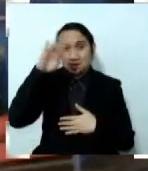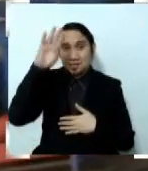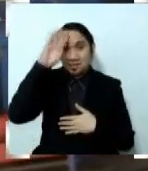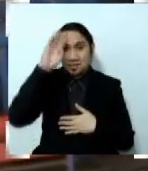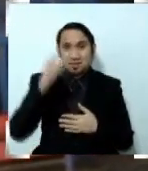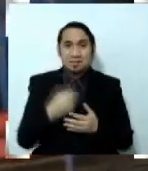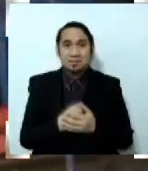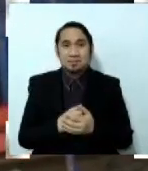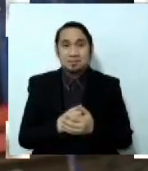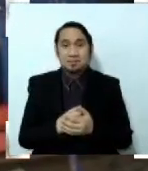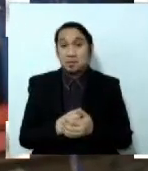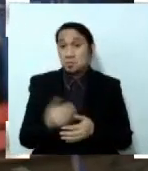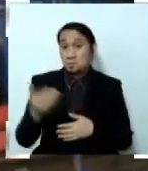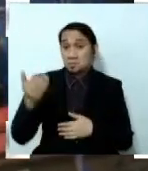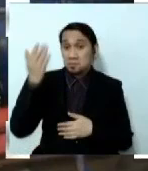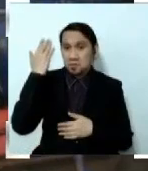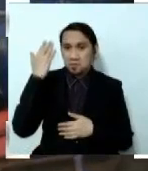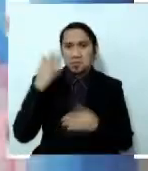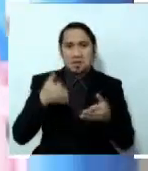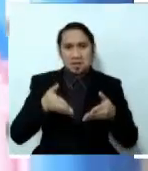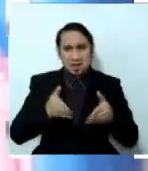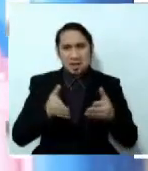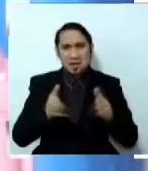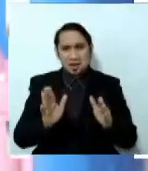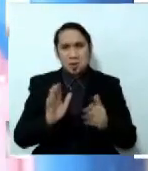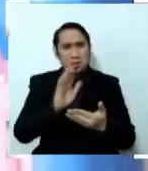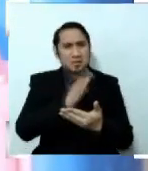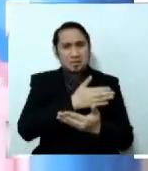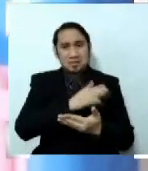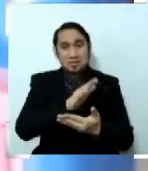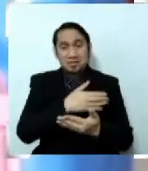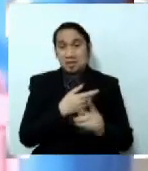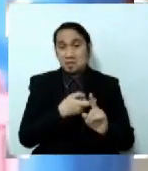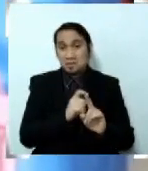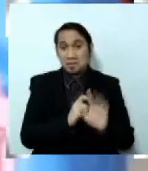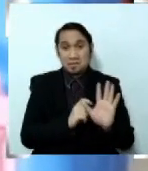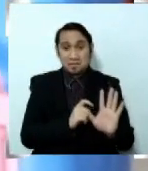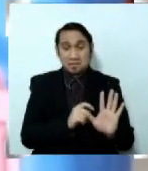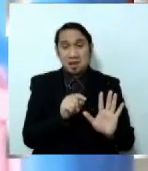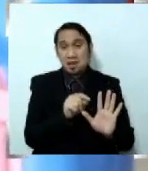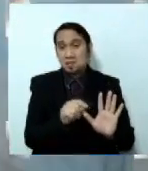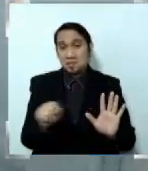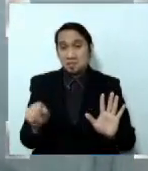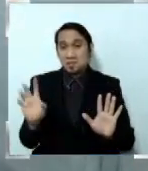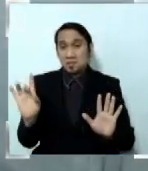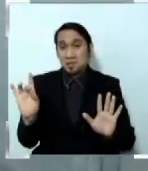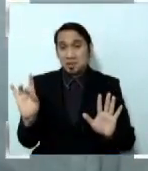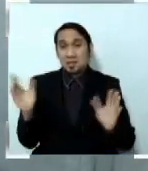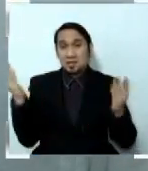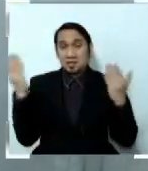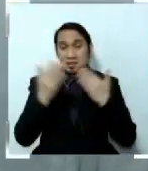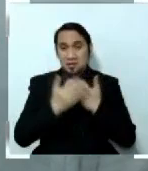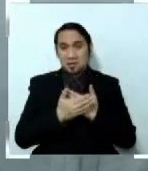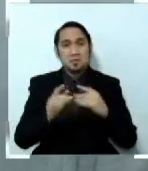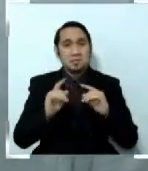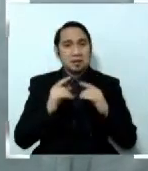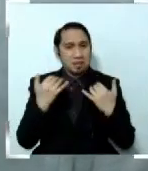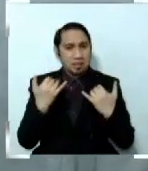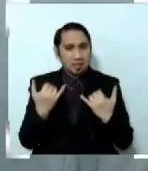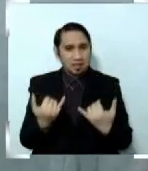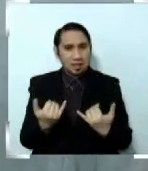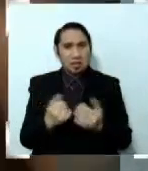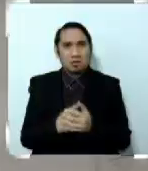Kung dati, pinapayagan pa silang mag-videoke mula alas 5 ng hapon hanggang alas 8 ng gabi. Ngayon, hindi